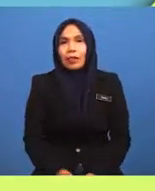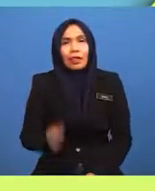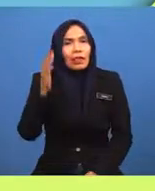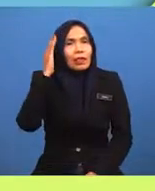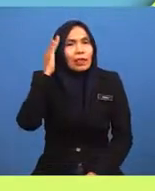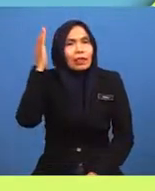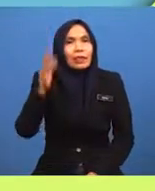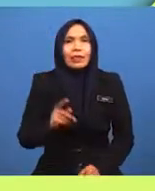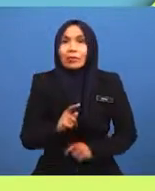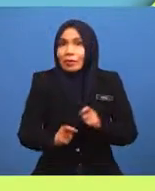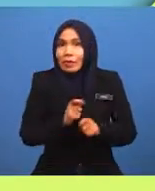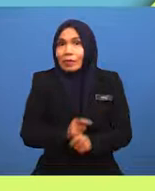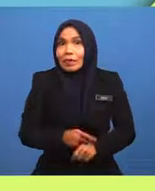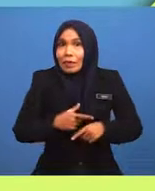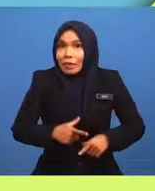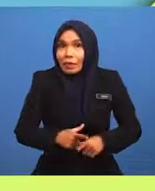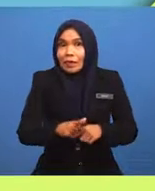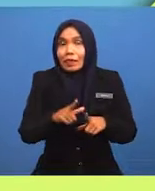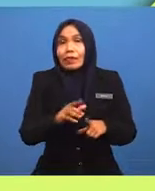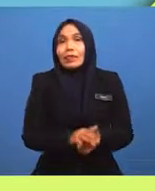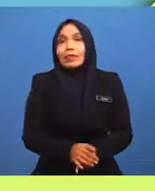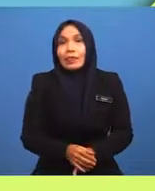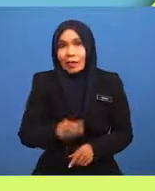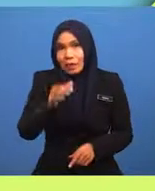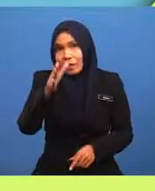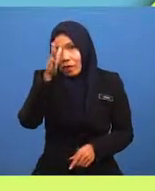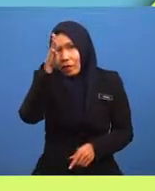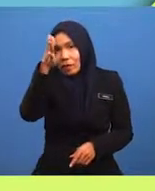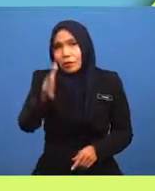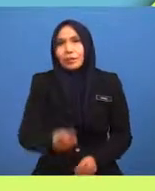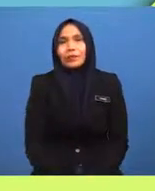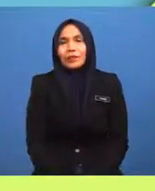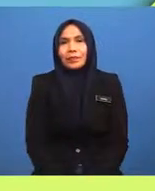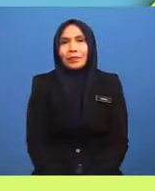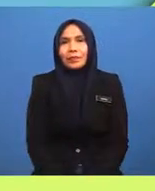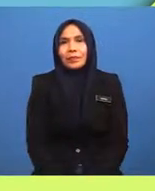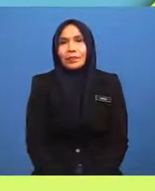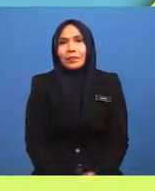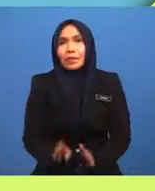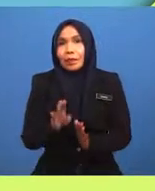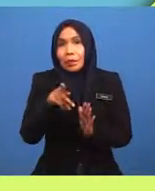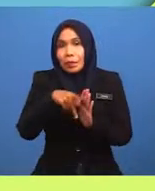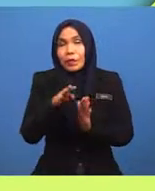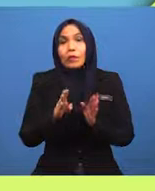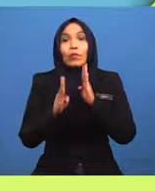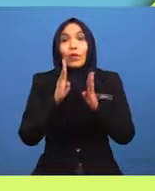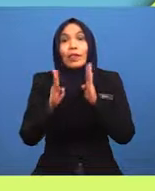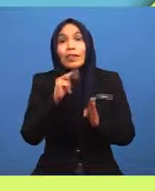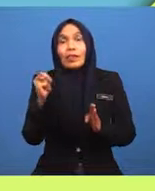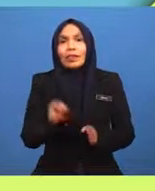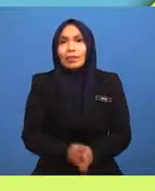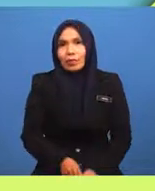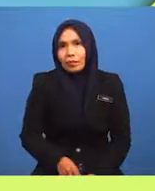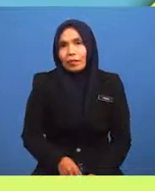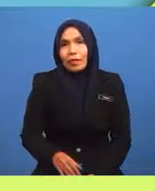Perbualan telefon di antara Kim dan datuknya. Mula-mula, Kim memperkenalkan dirinya